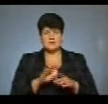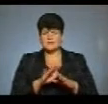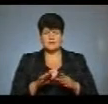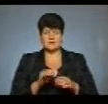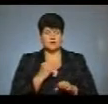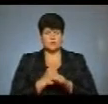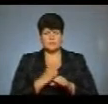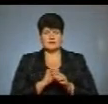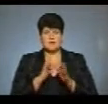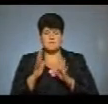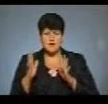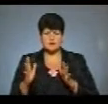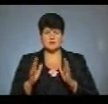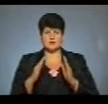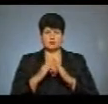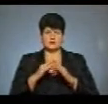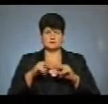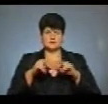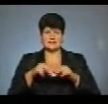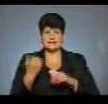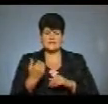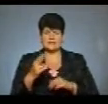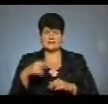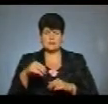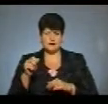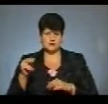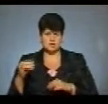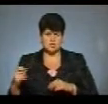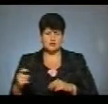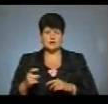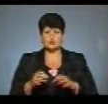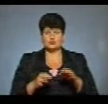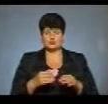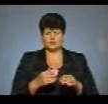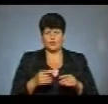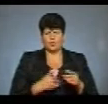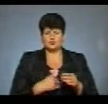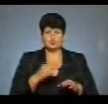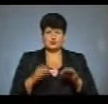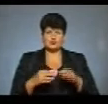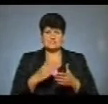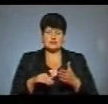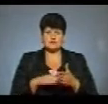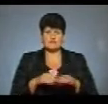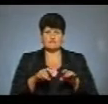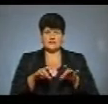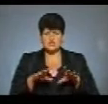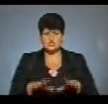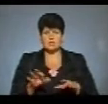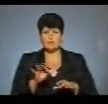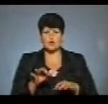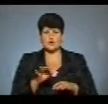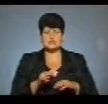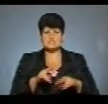зводити будинки на їхніх дачних ділянках. Також вони хочуть, щоб суд скасував рішення виконкому Тернопільської міськради про